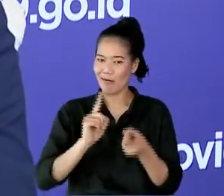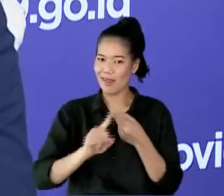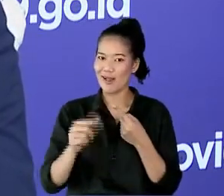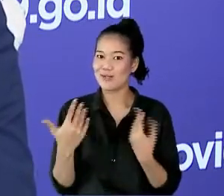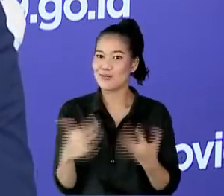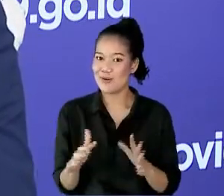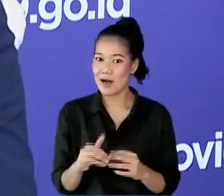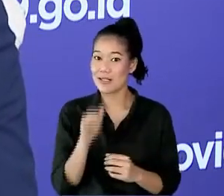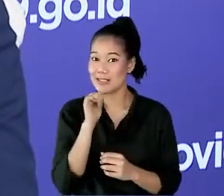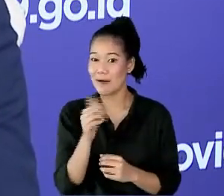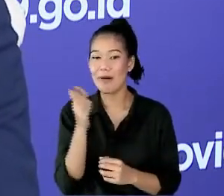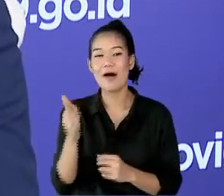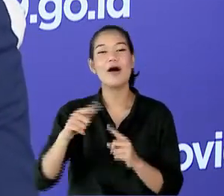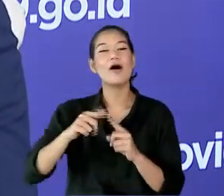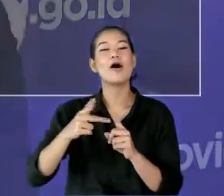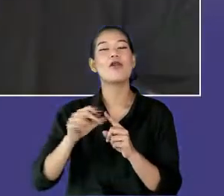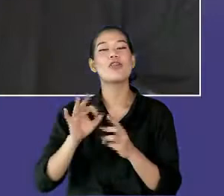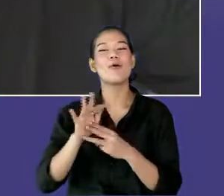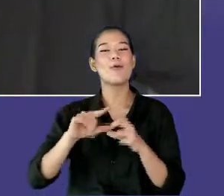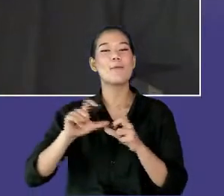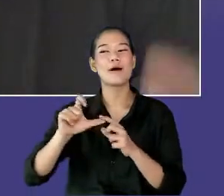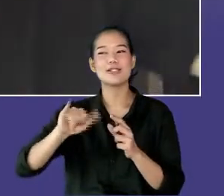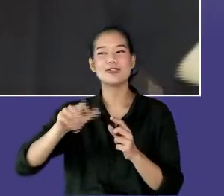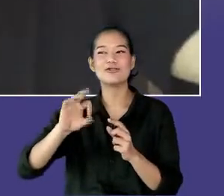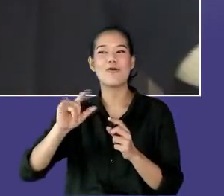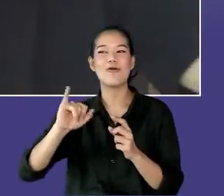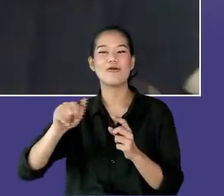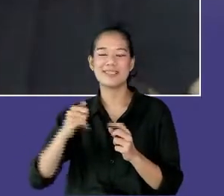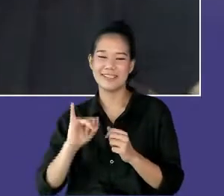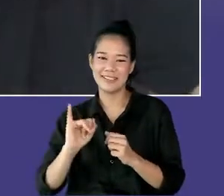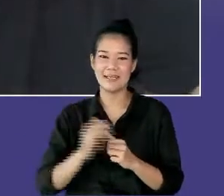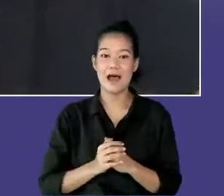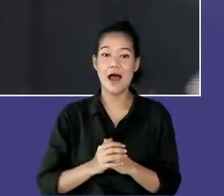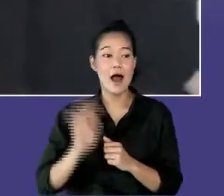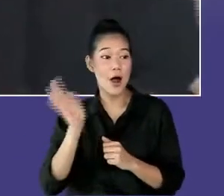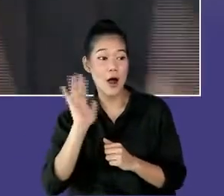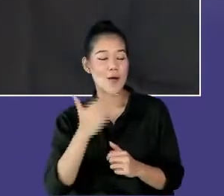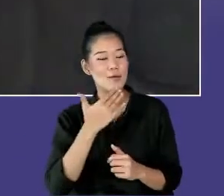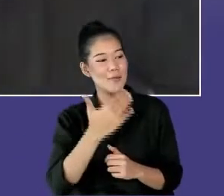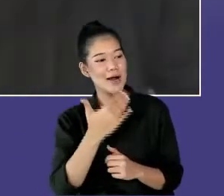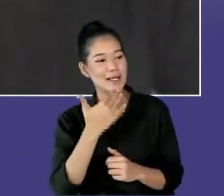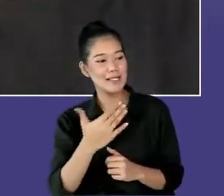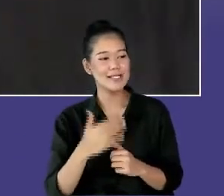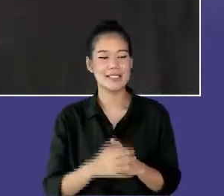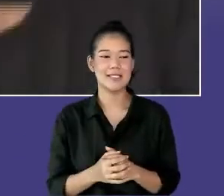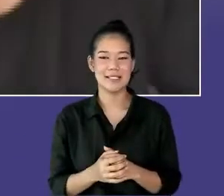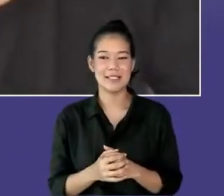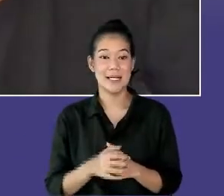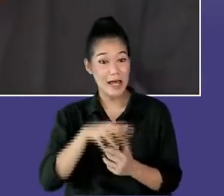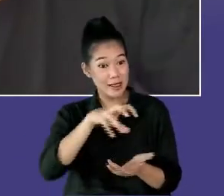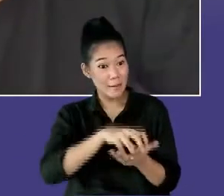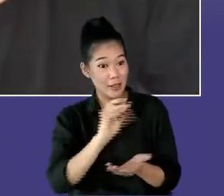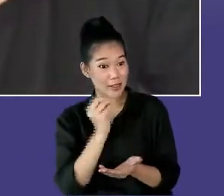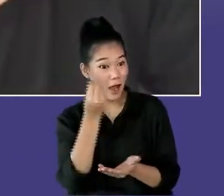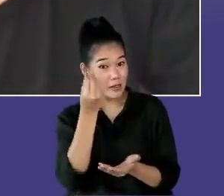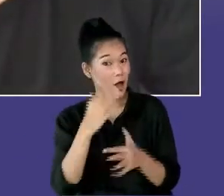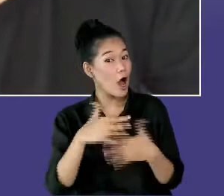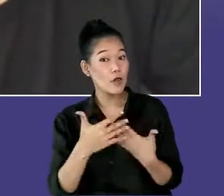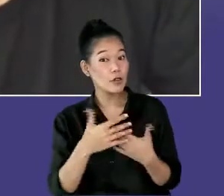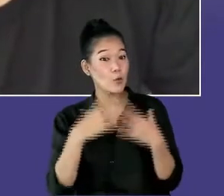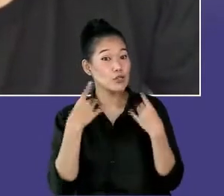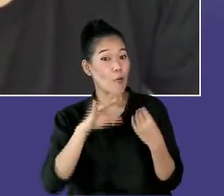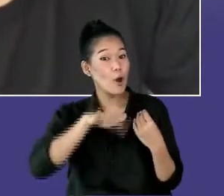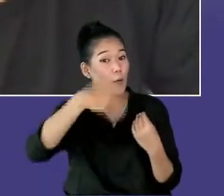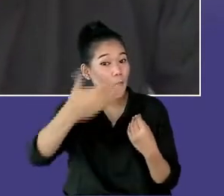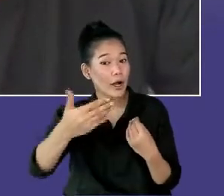kenal, yaitu Mas Thomas Georgi. Halo Mas Thomas, terima kasih. Ini posisi di Jakarta apa di luar